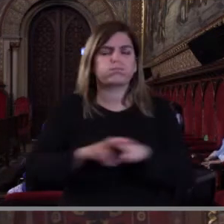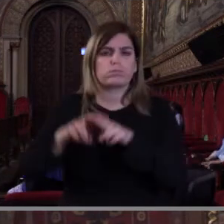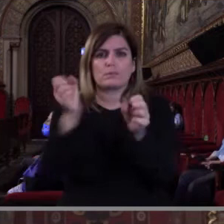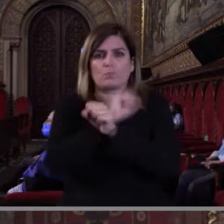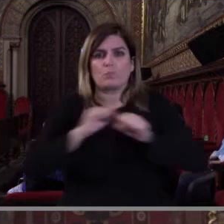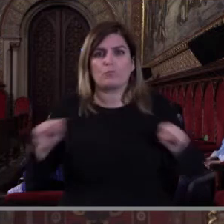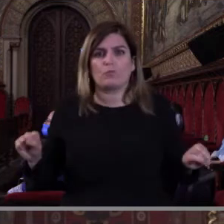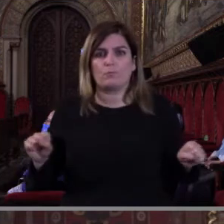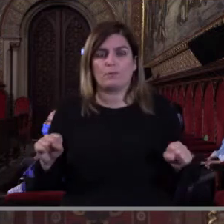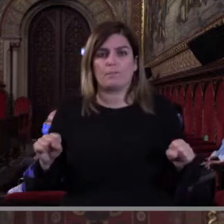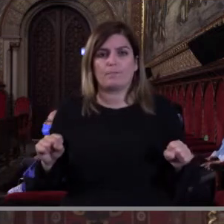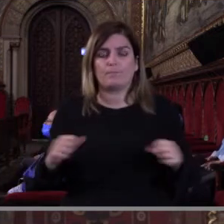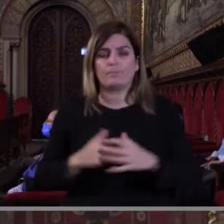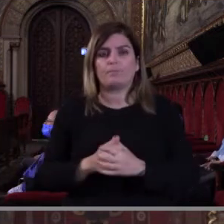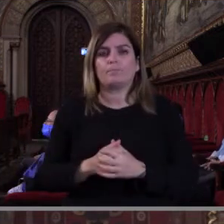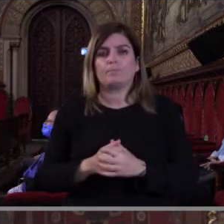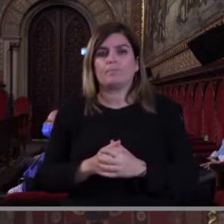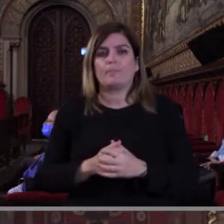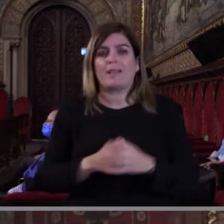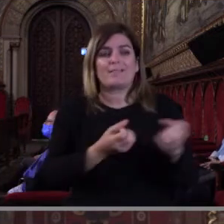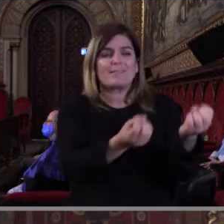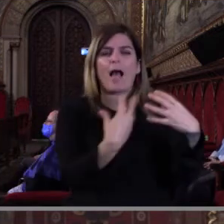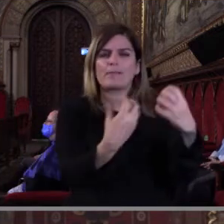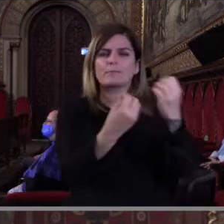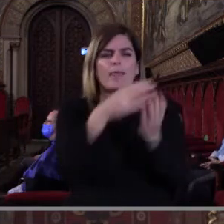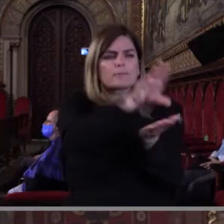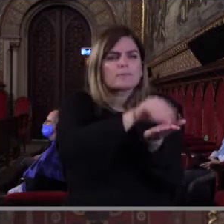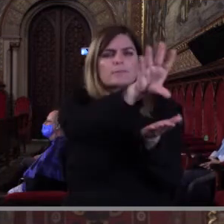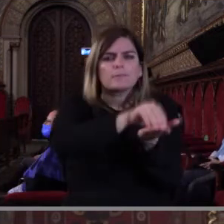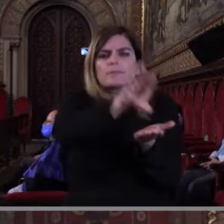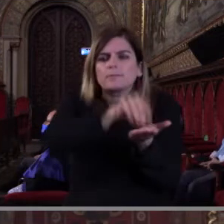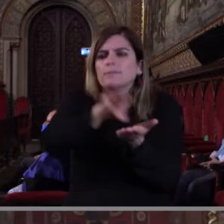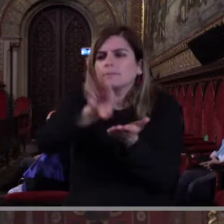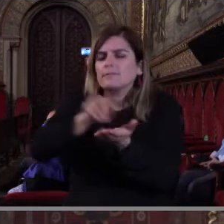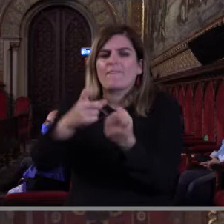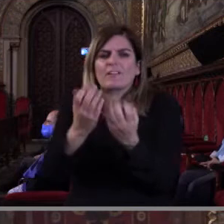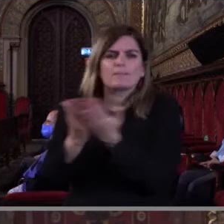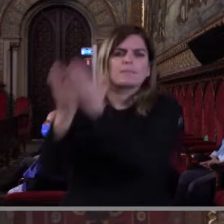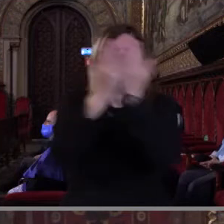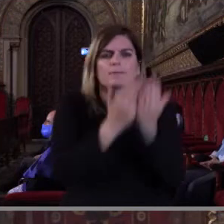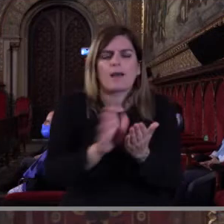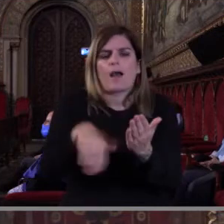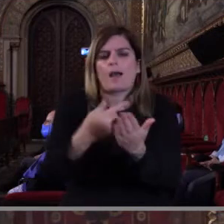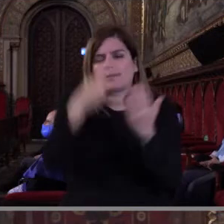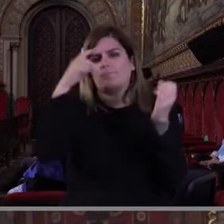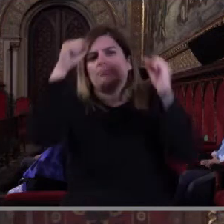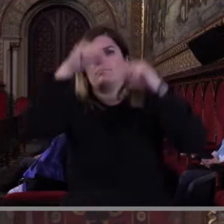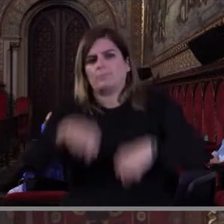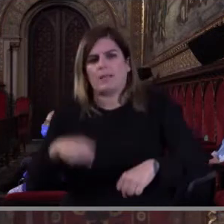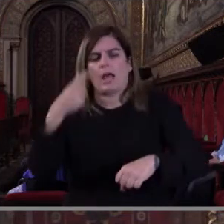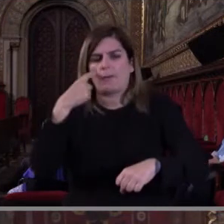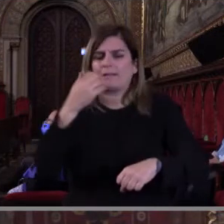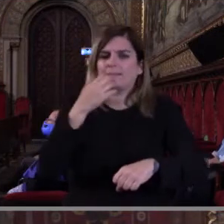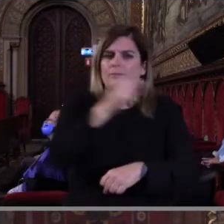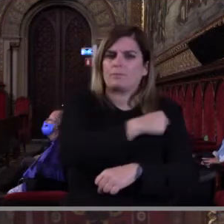impacte. L'enorme quantitat de dades acumulades s'ha de poder analitzar i estudiar abans de decidir sobre l'efectivitat